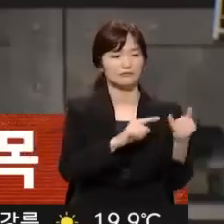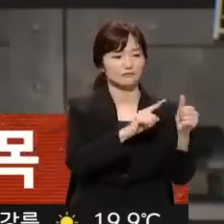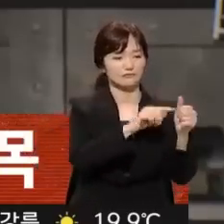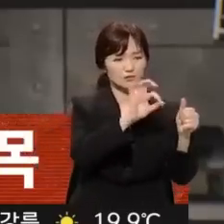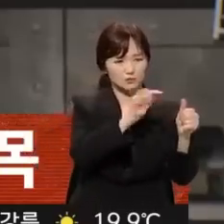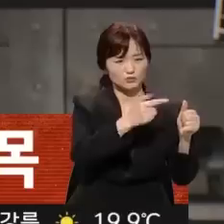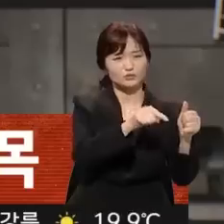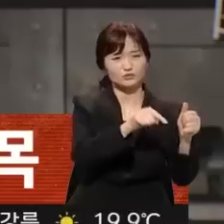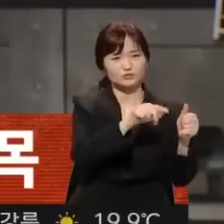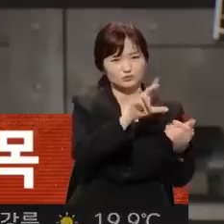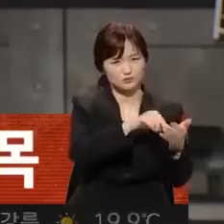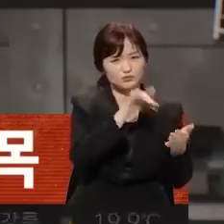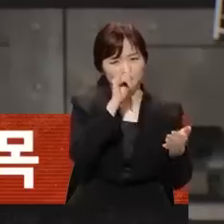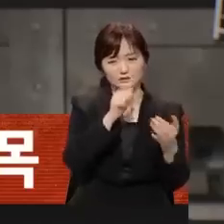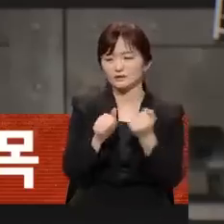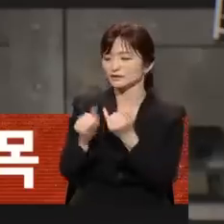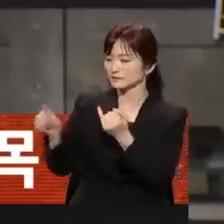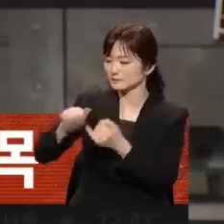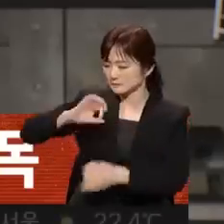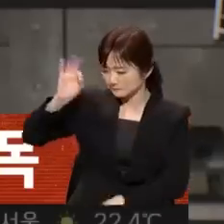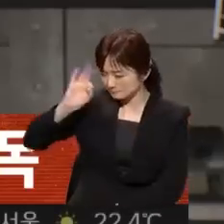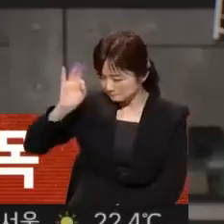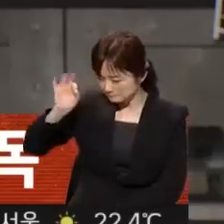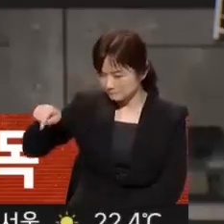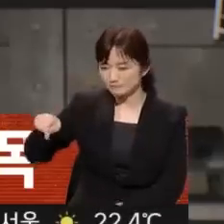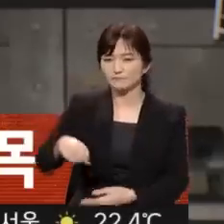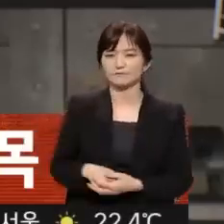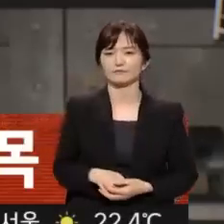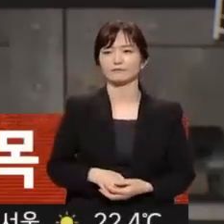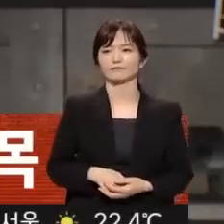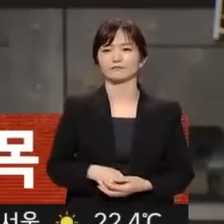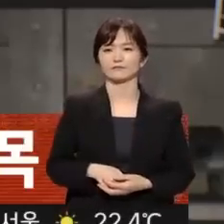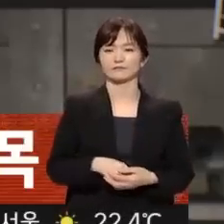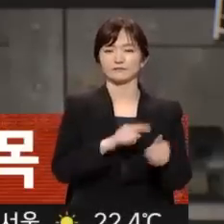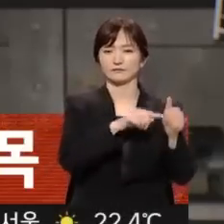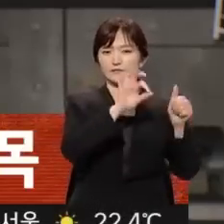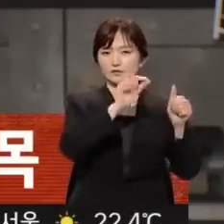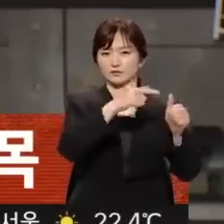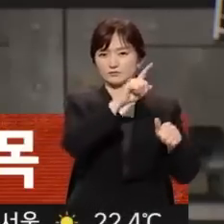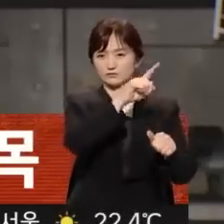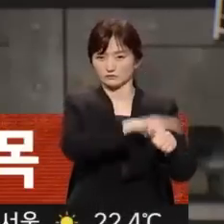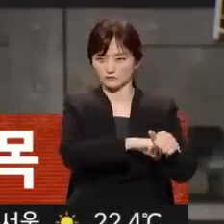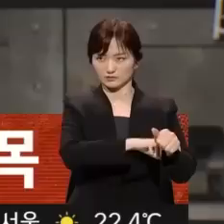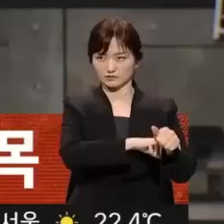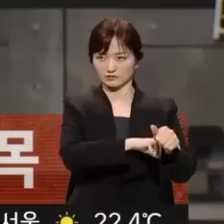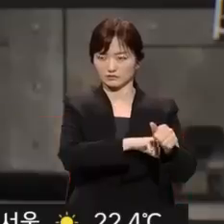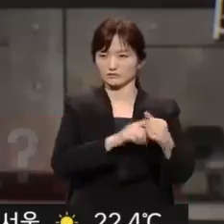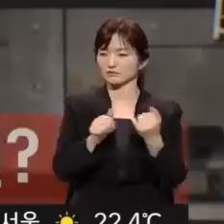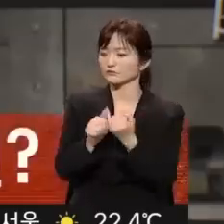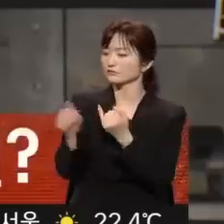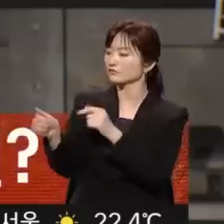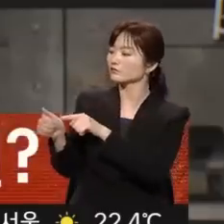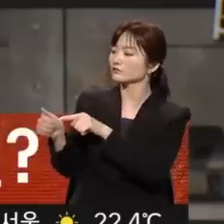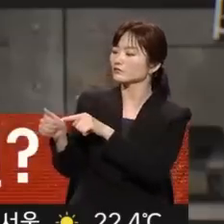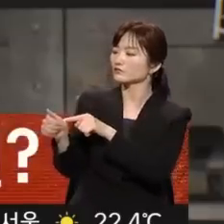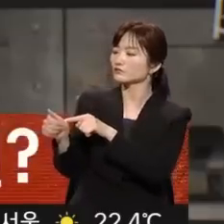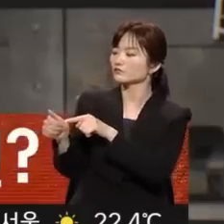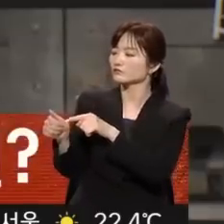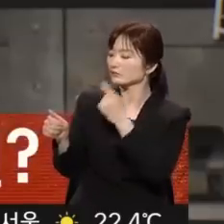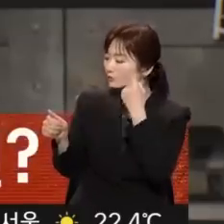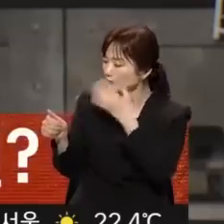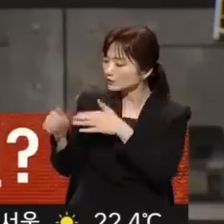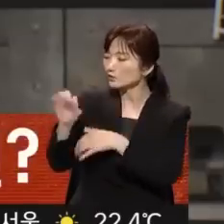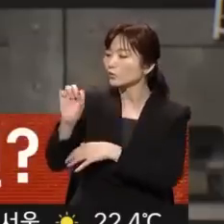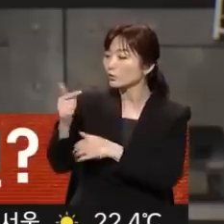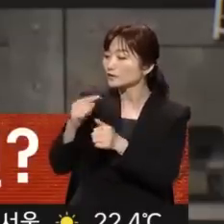씨지만 남편도 추적을 했고요. 결국 이 경찰에서 이 원 씨를 체포를 하면서 남편한테 원 씨 아느냐? 원